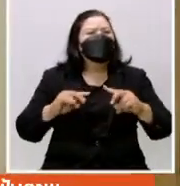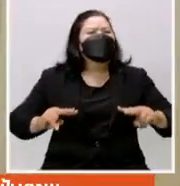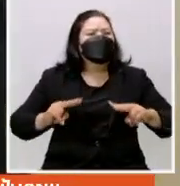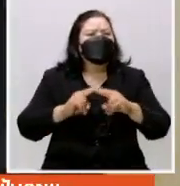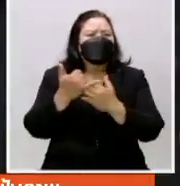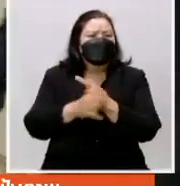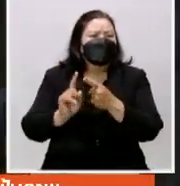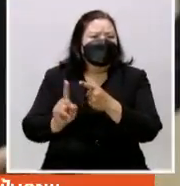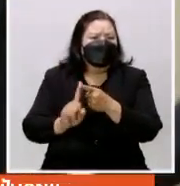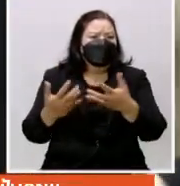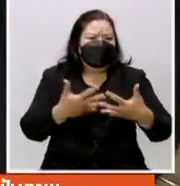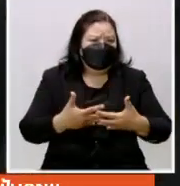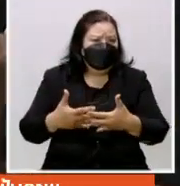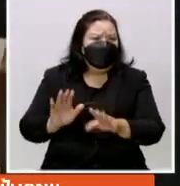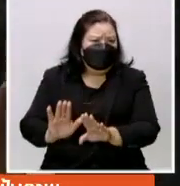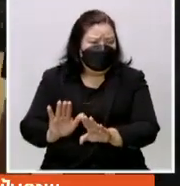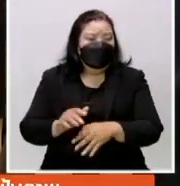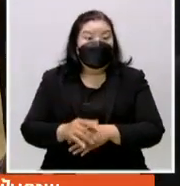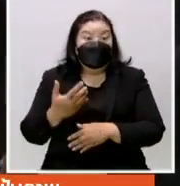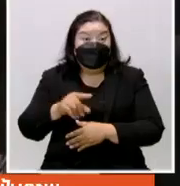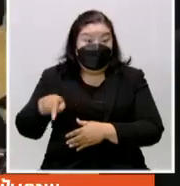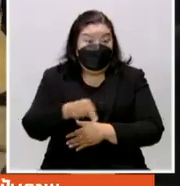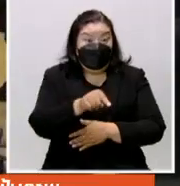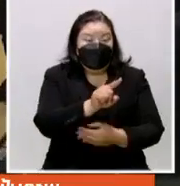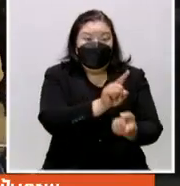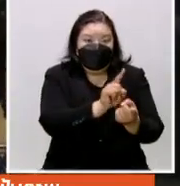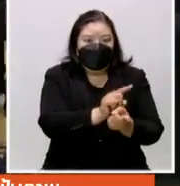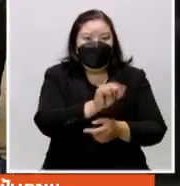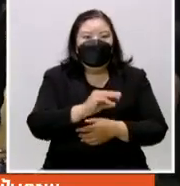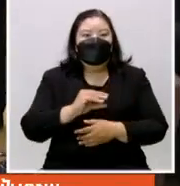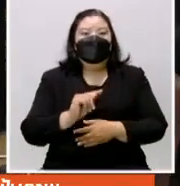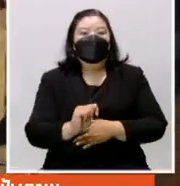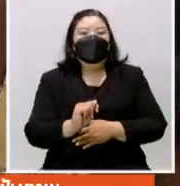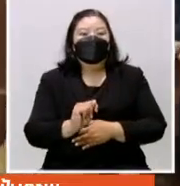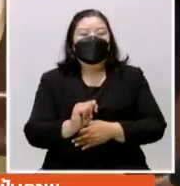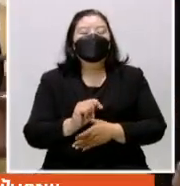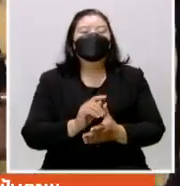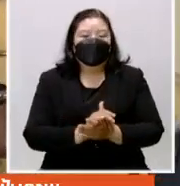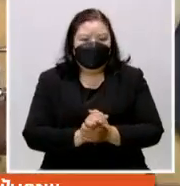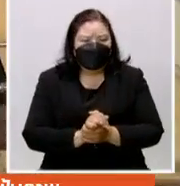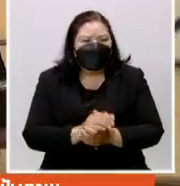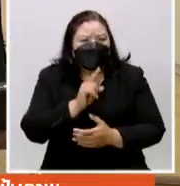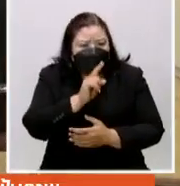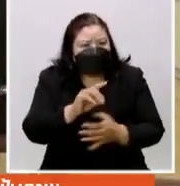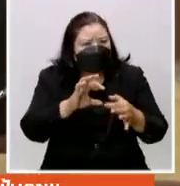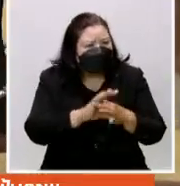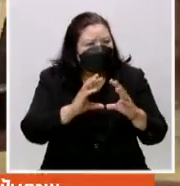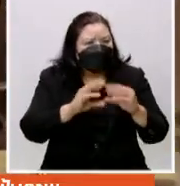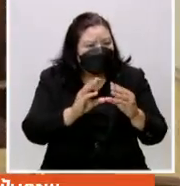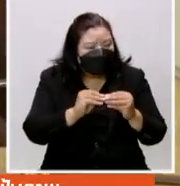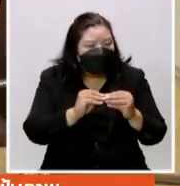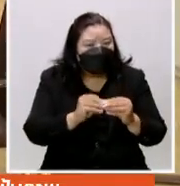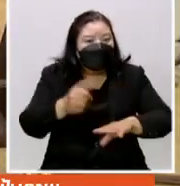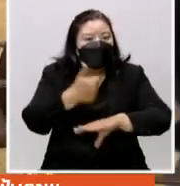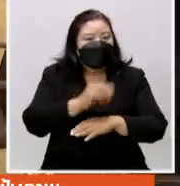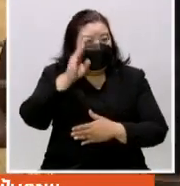ไปยังสำนักงานใหญ่ขององค์การสนธิสัญญาแอตแลนติกเหนือหรือนาโต้ที่กรุงบรัสเซลส์ของเบลเยียมเพื่อหารือกับพลเอกเยนสโตเทนเ